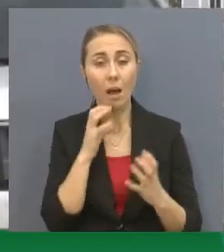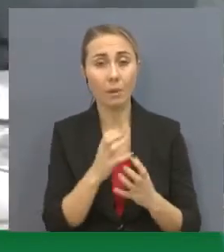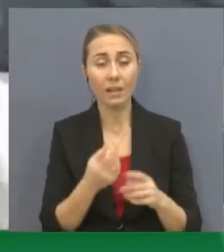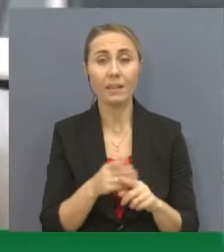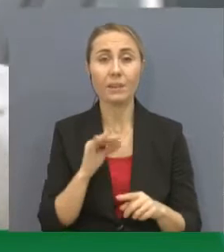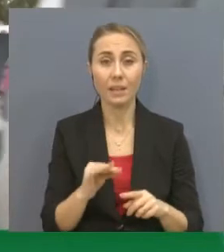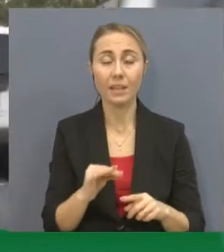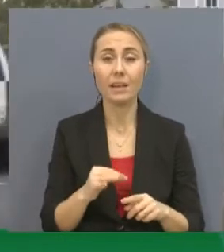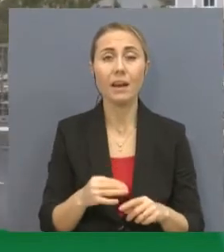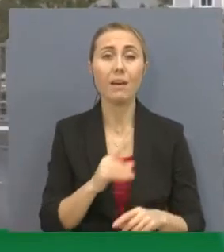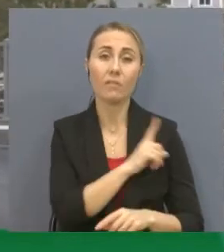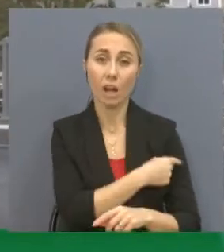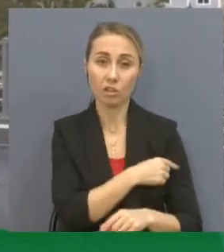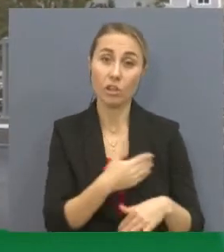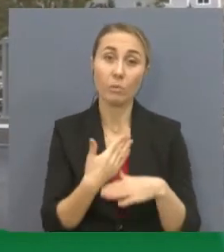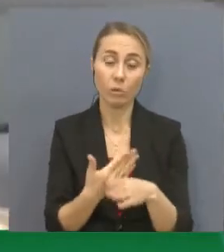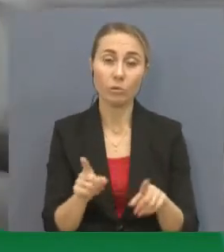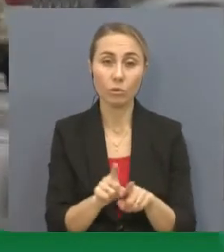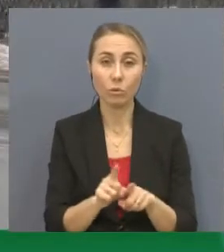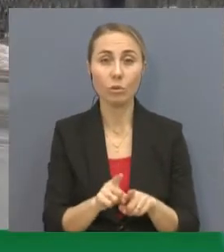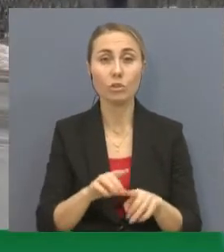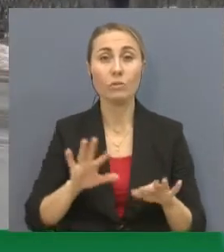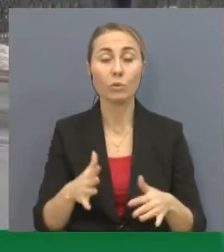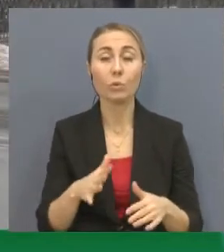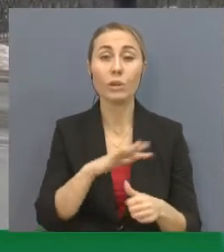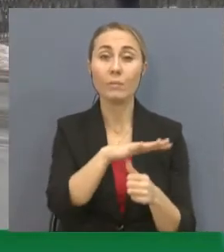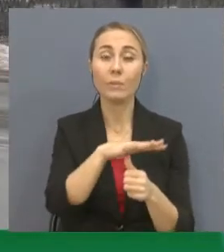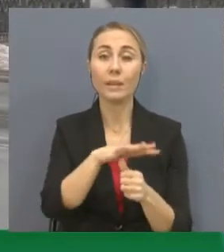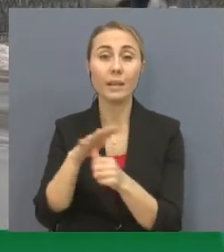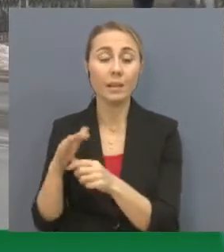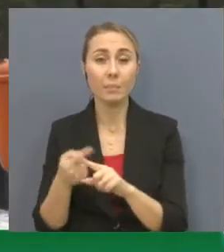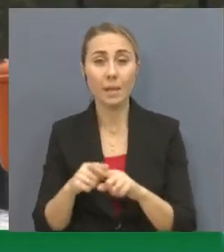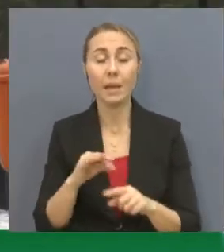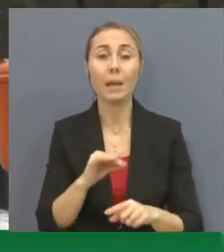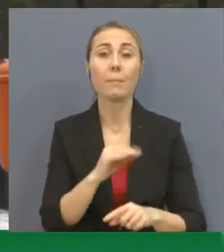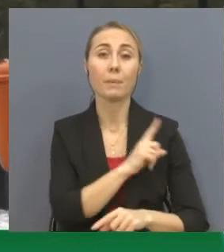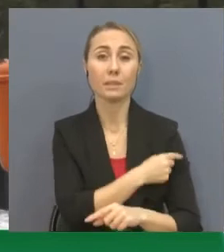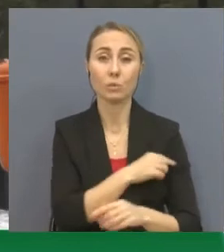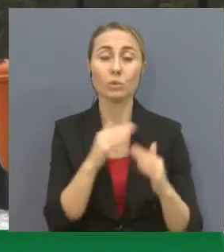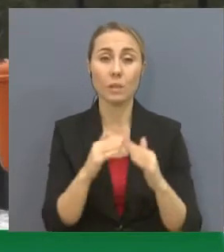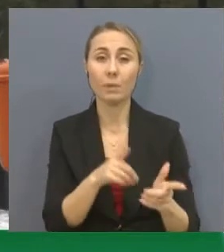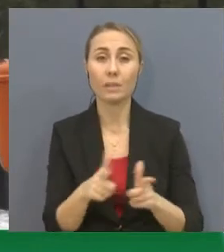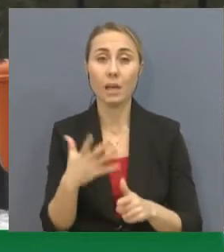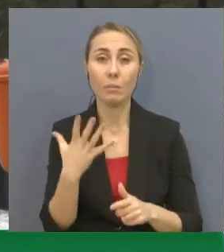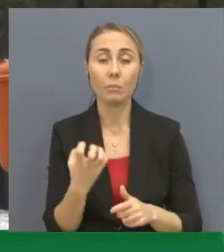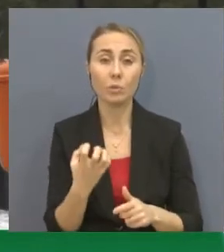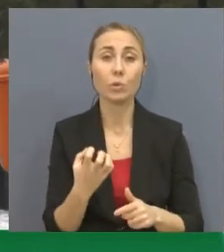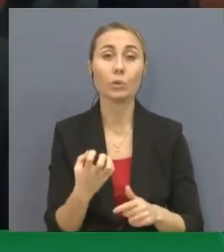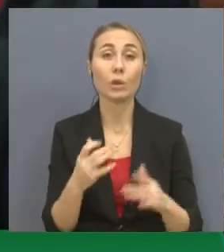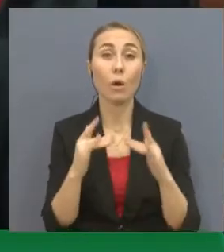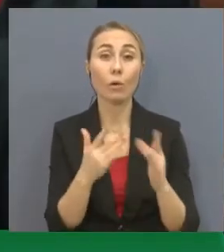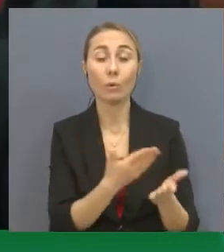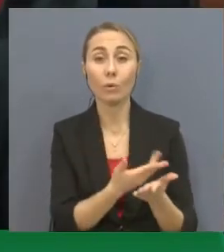оказания врачебной помощи в случаях эвакуации пассажиров медицинскими учреждениями подготовлена 500 койко мест